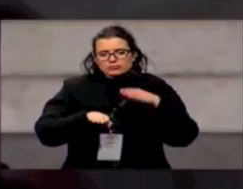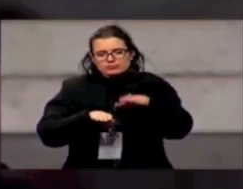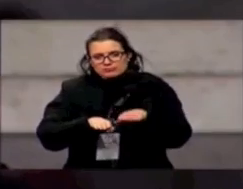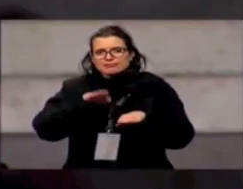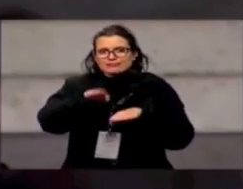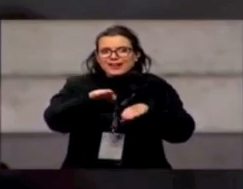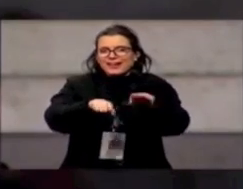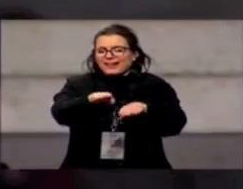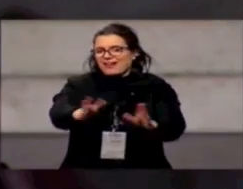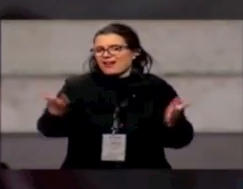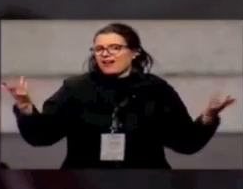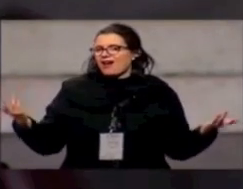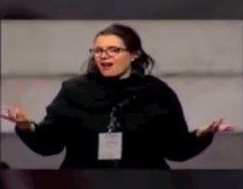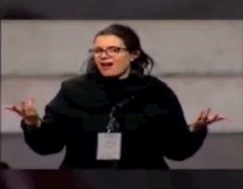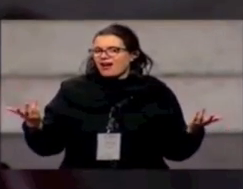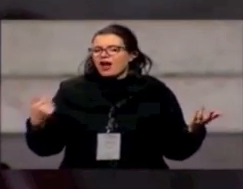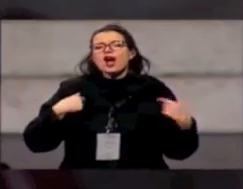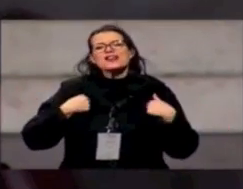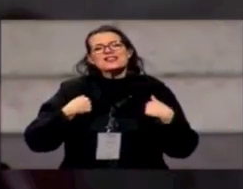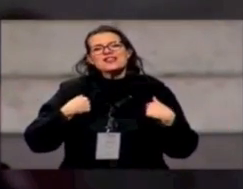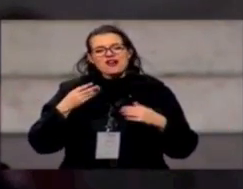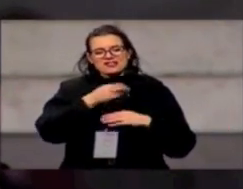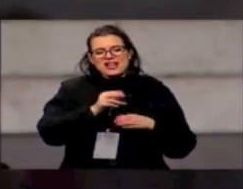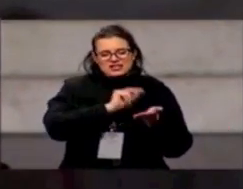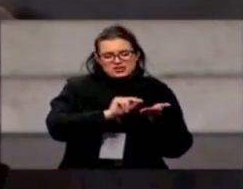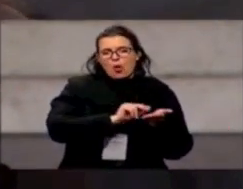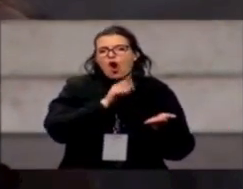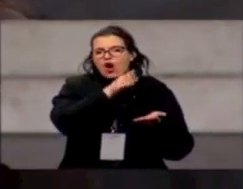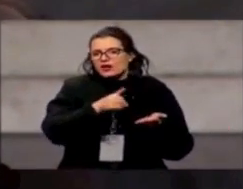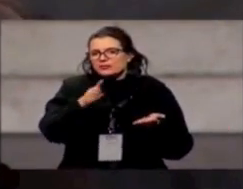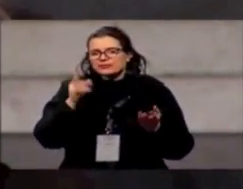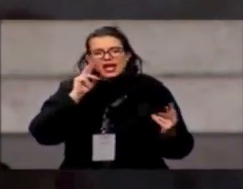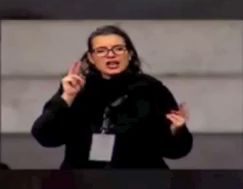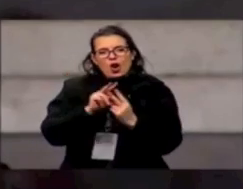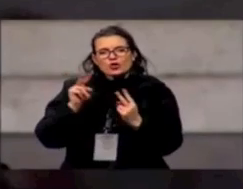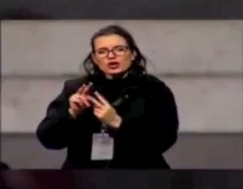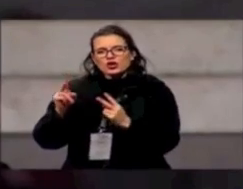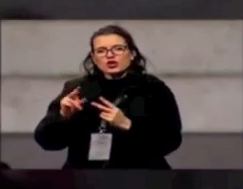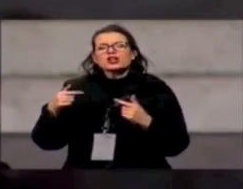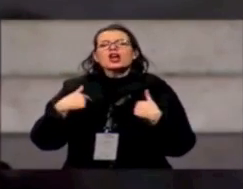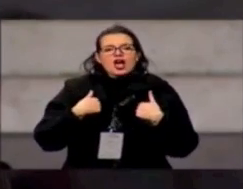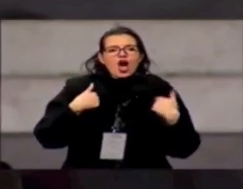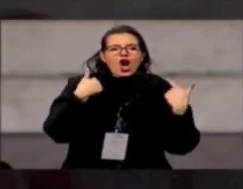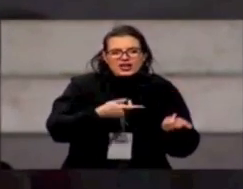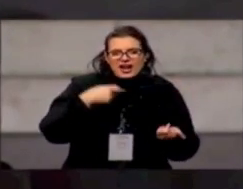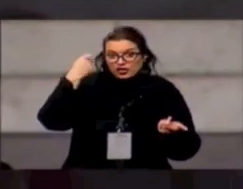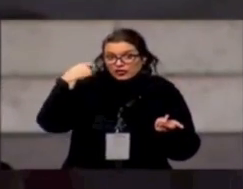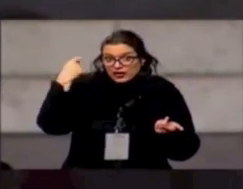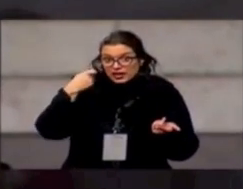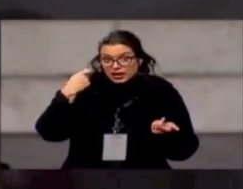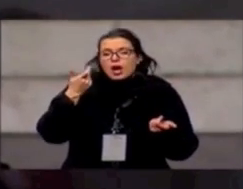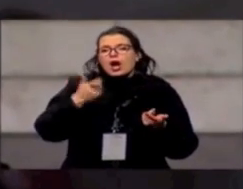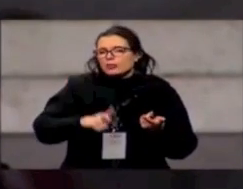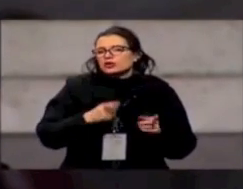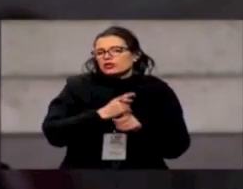questi incontri con le scuole perché stiamo cercando ovviamente di farlo vedere anche nelle scuole